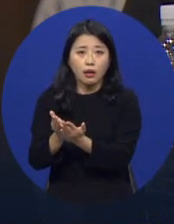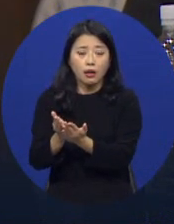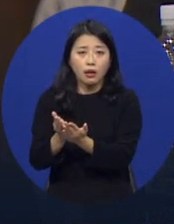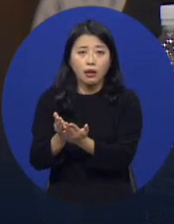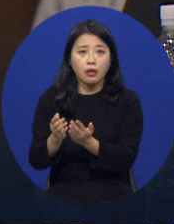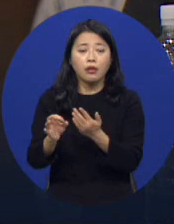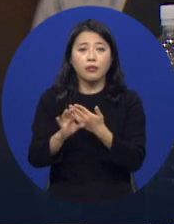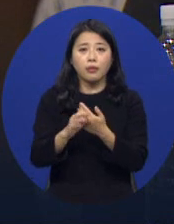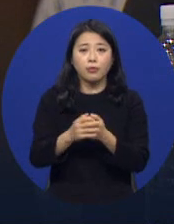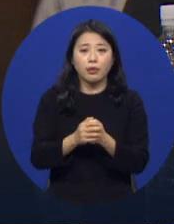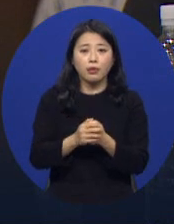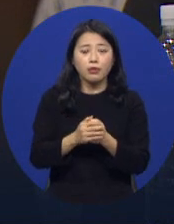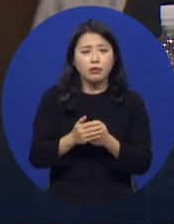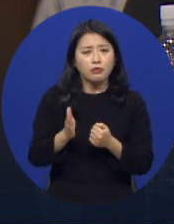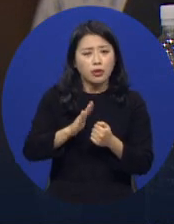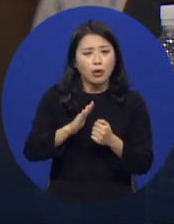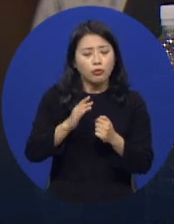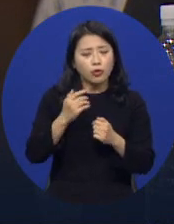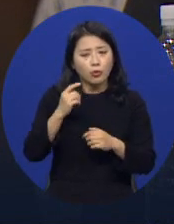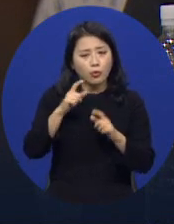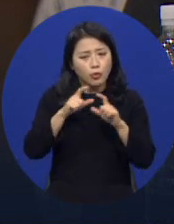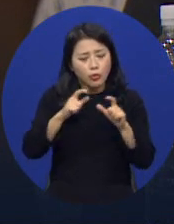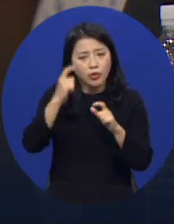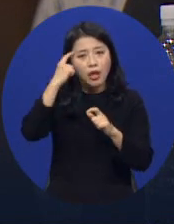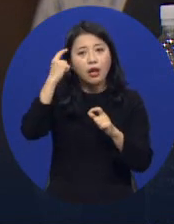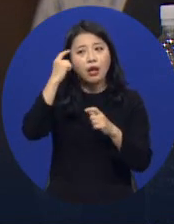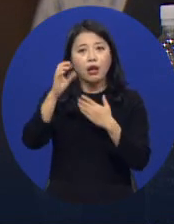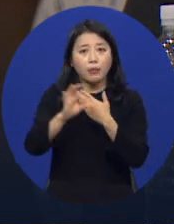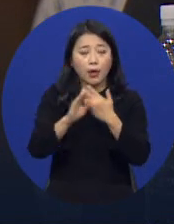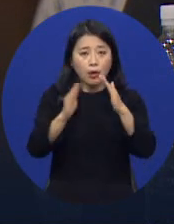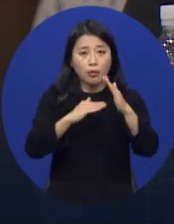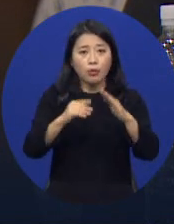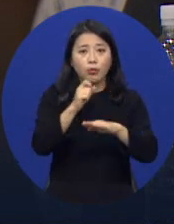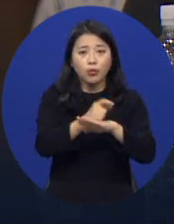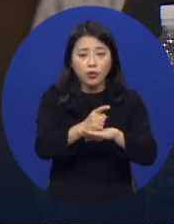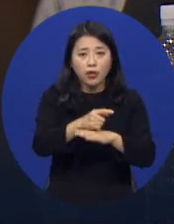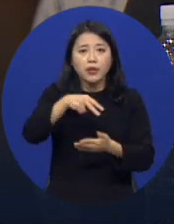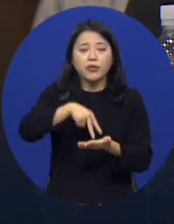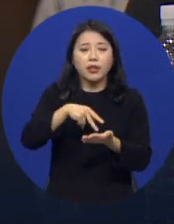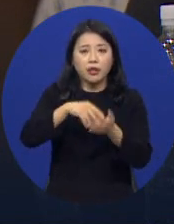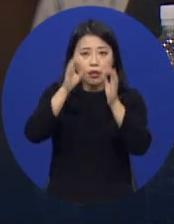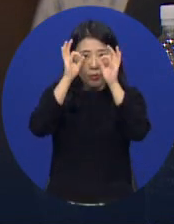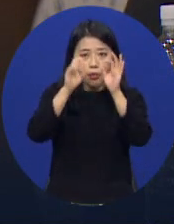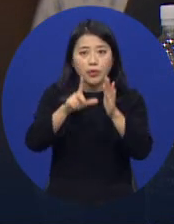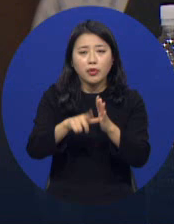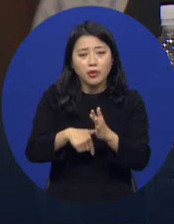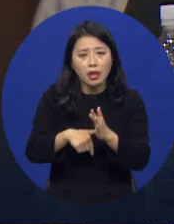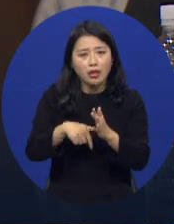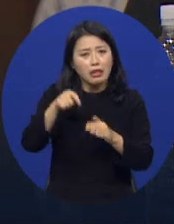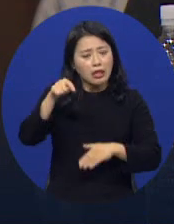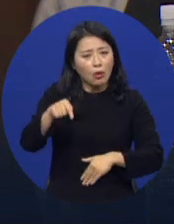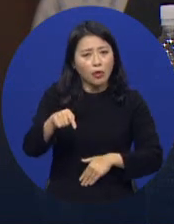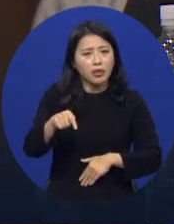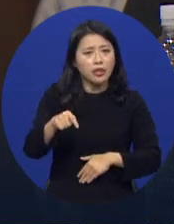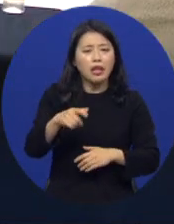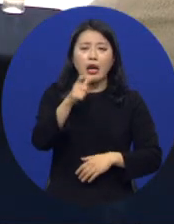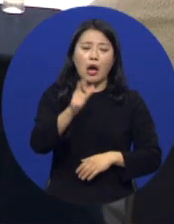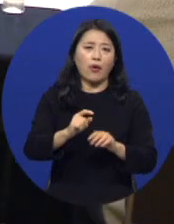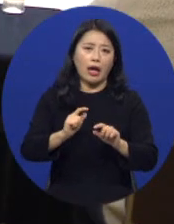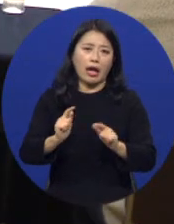그런데 통상적으로 생각하는 교과서적으로 나오는 공공성에 있다는 조건은 강화가 아니라